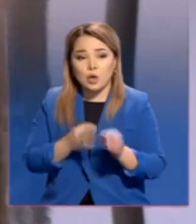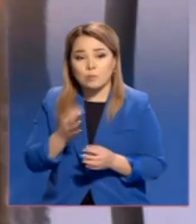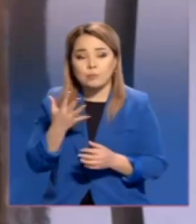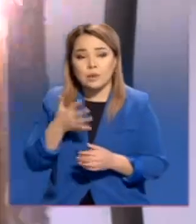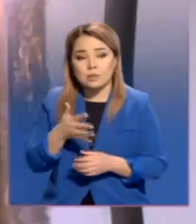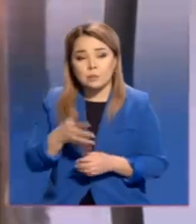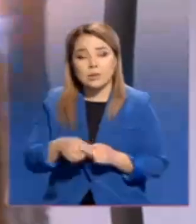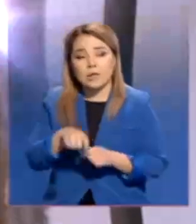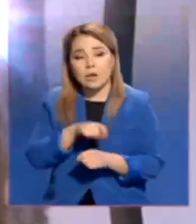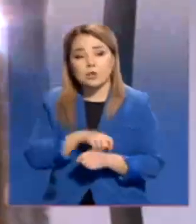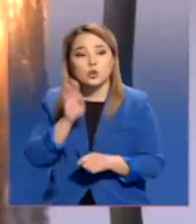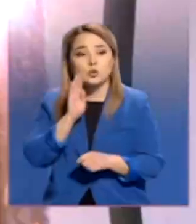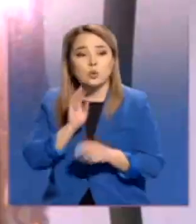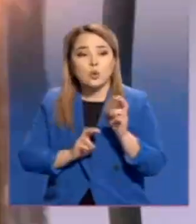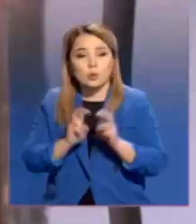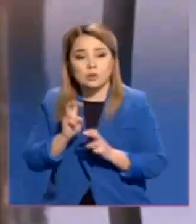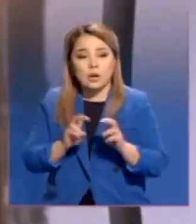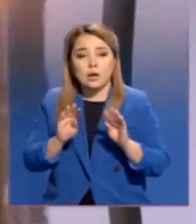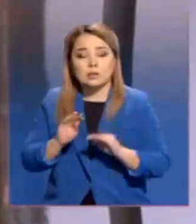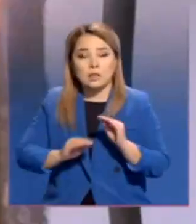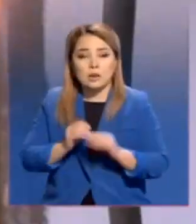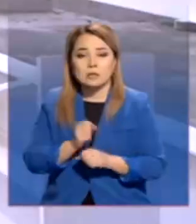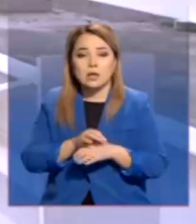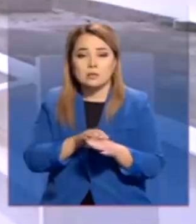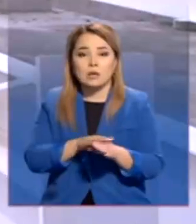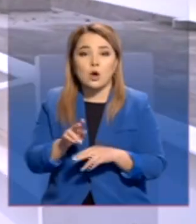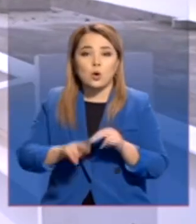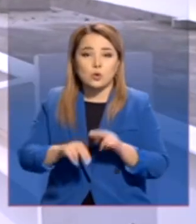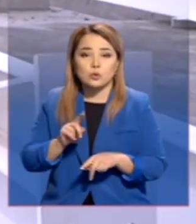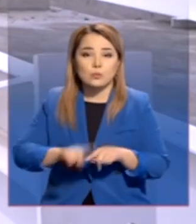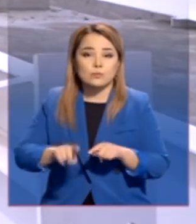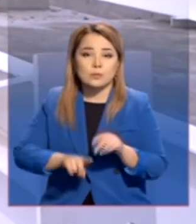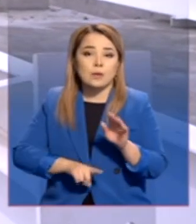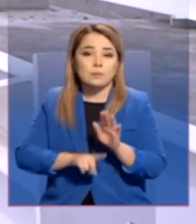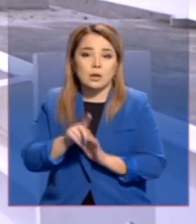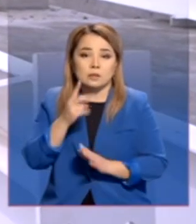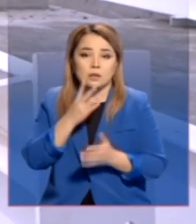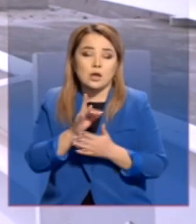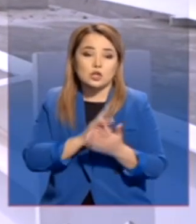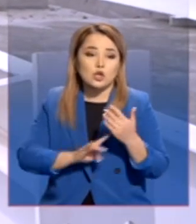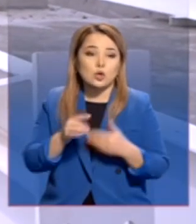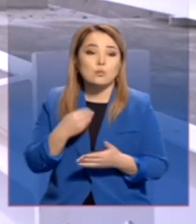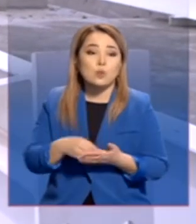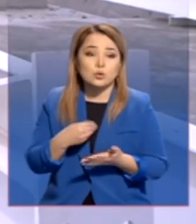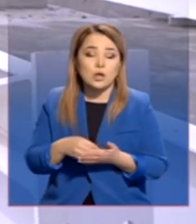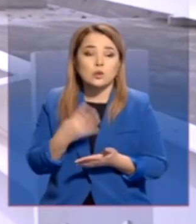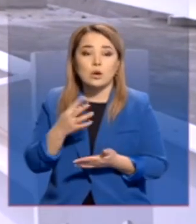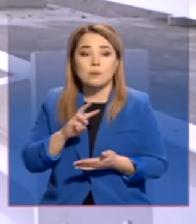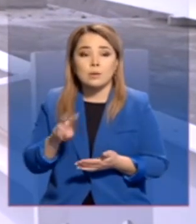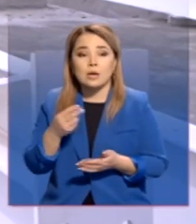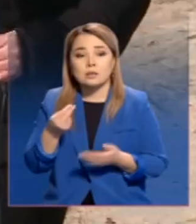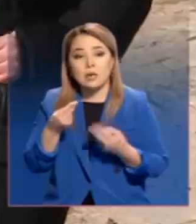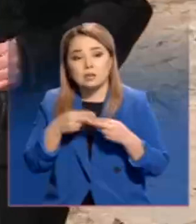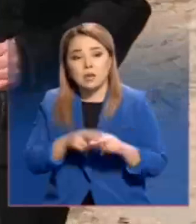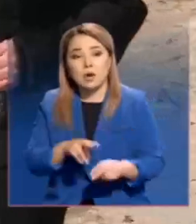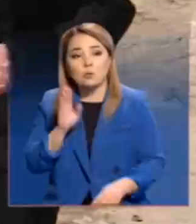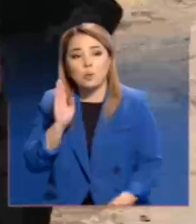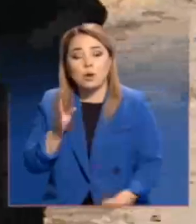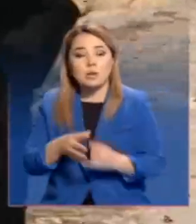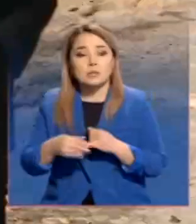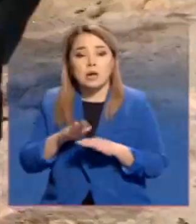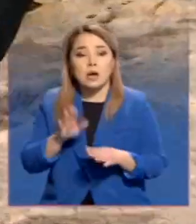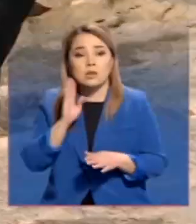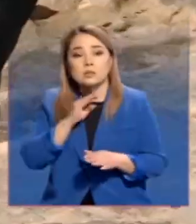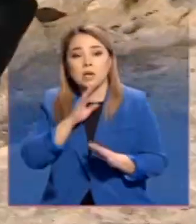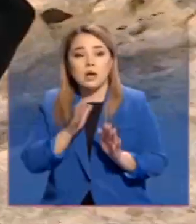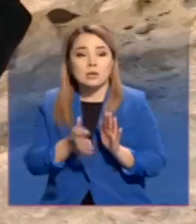5 мың текше метр су өндіретін қондырғы салынады. Құрылысты биыл бастау үшін республикалық бюджеттен 4 миллиард теңге бөлінген. өңірде ауыз